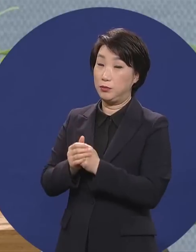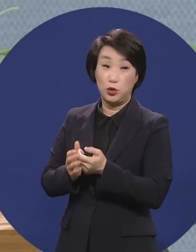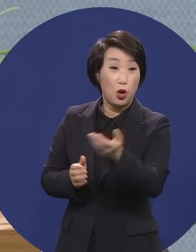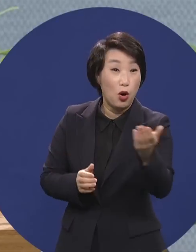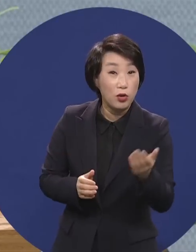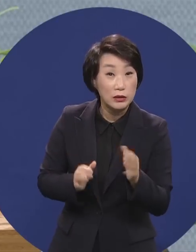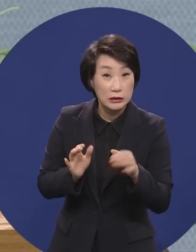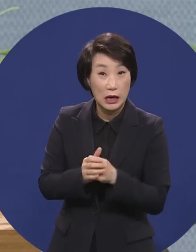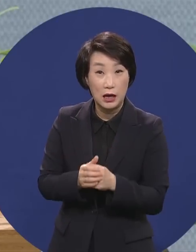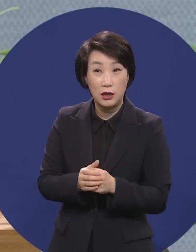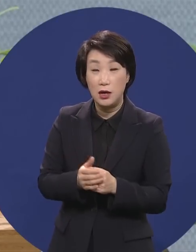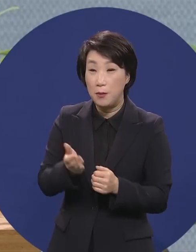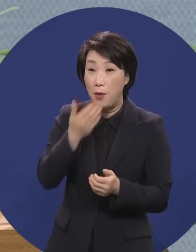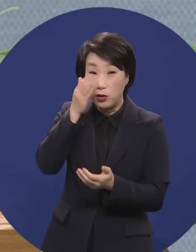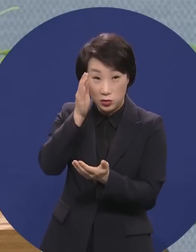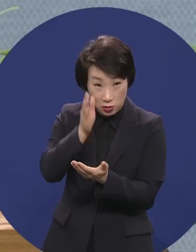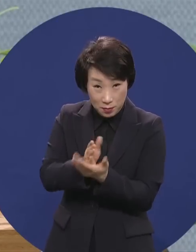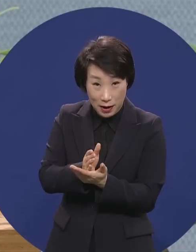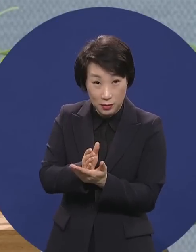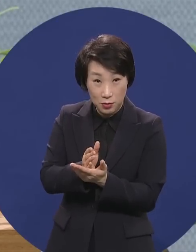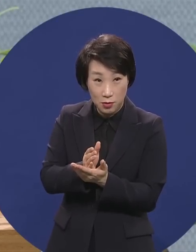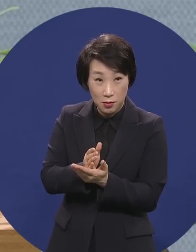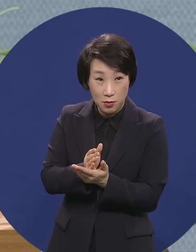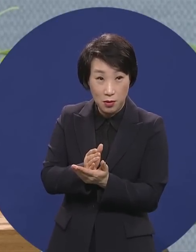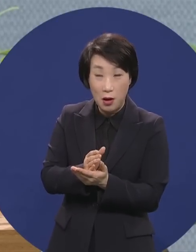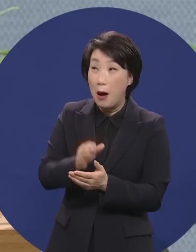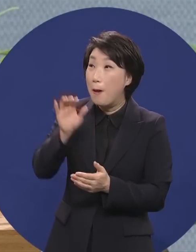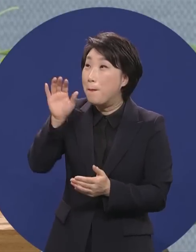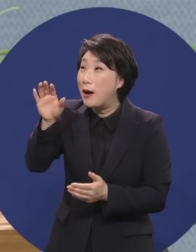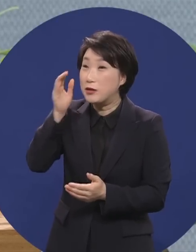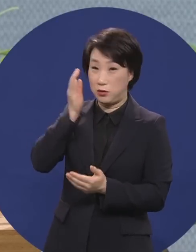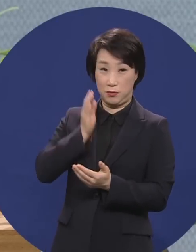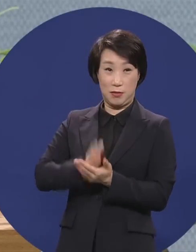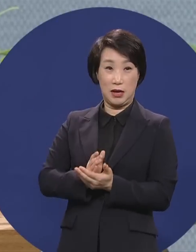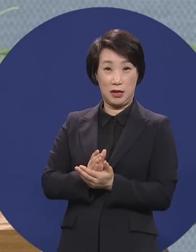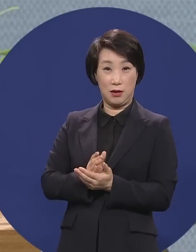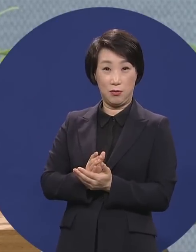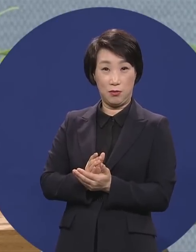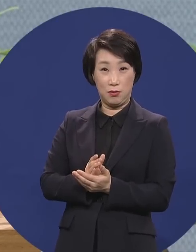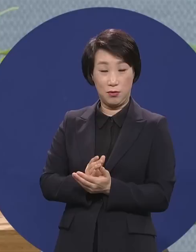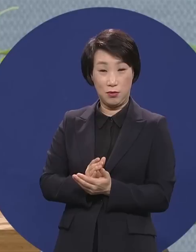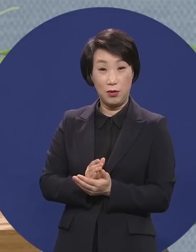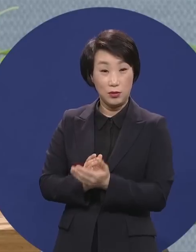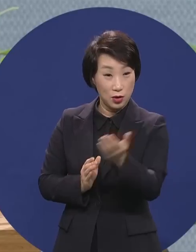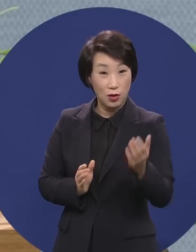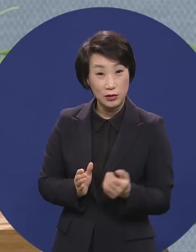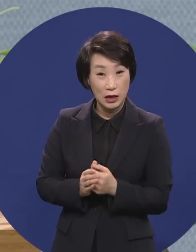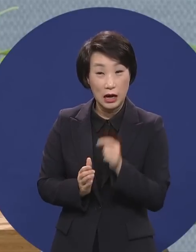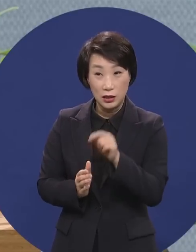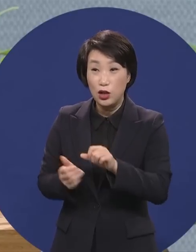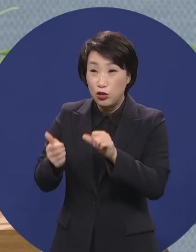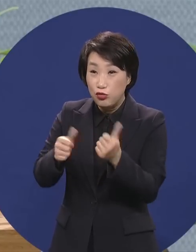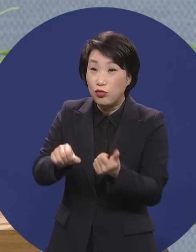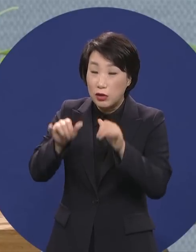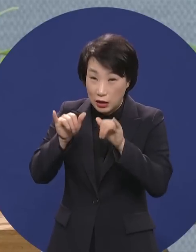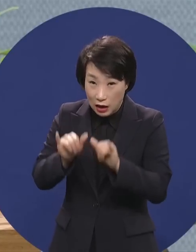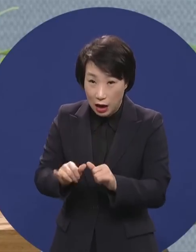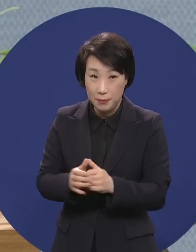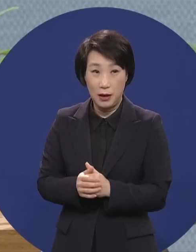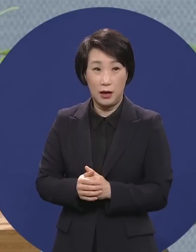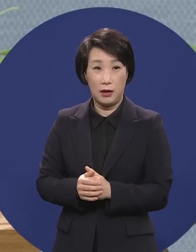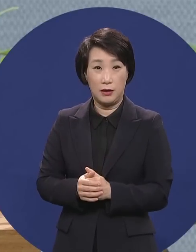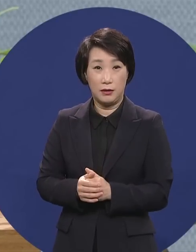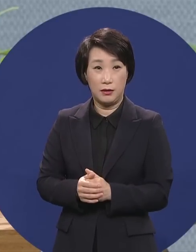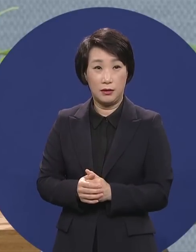너희는 먹지도 말고 만지지도 말라. 너희가 죽을까